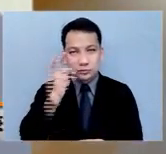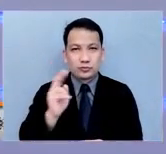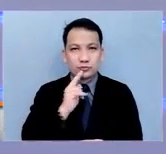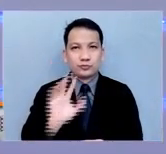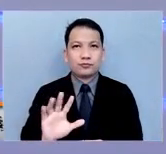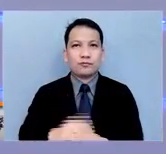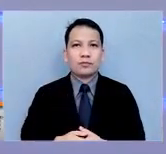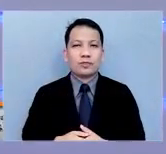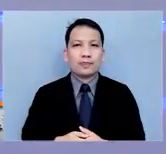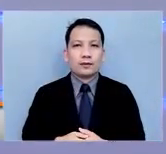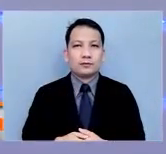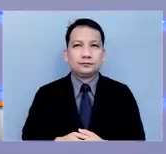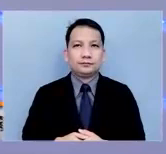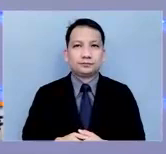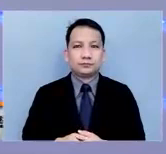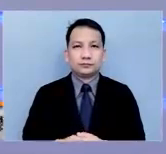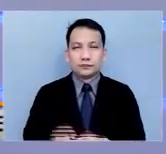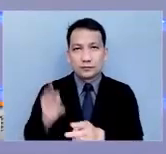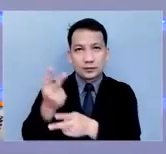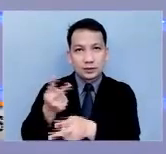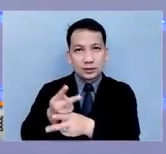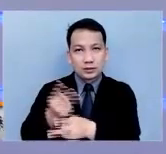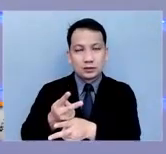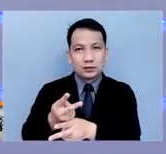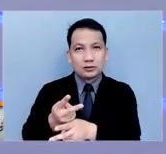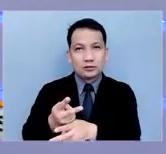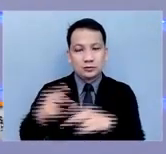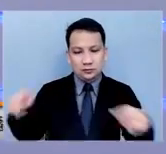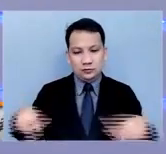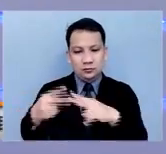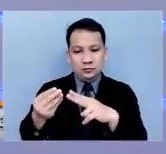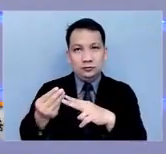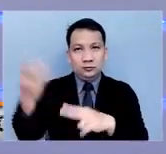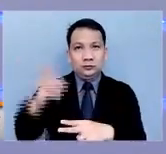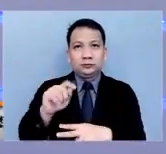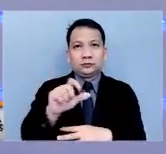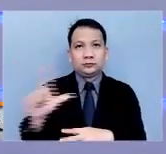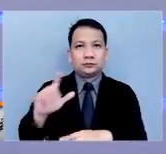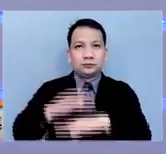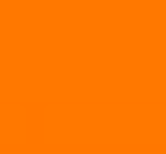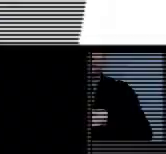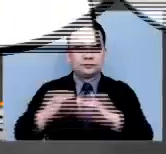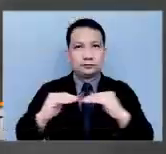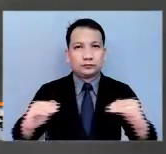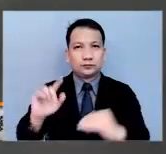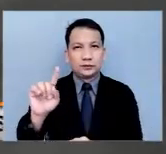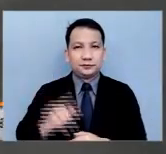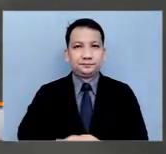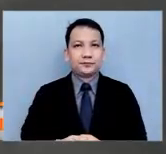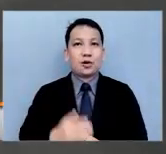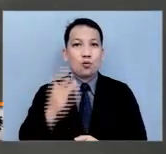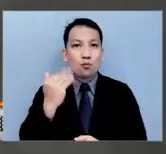5. Patuloy ring binabantayan ang FIVOX ng Bulkang Taal na kasalukuyang nasa Alert Level 1. Nakapagtala ng